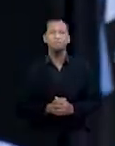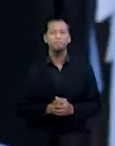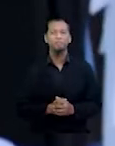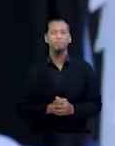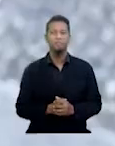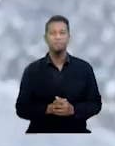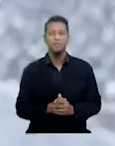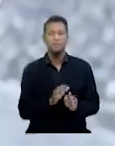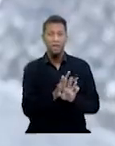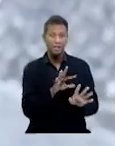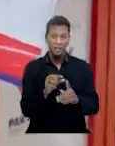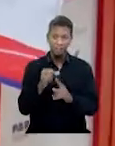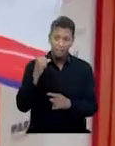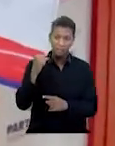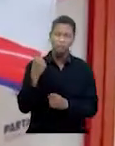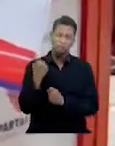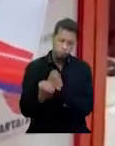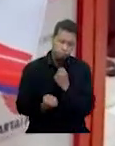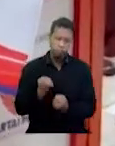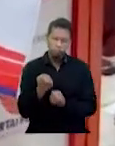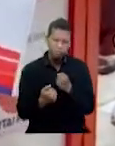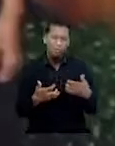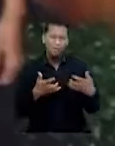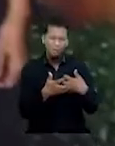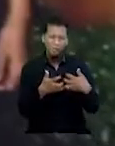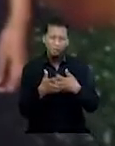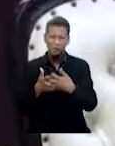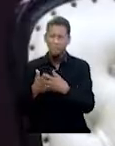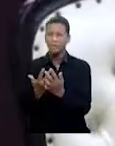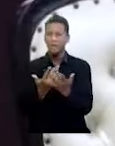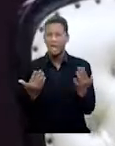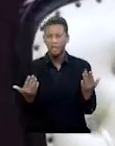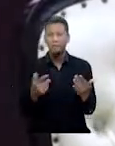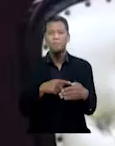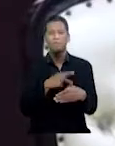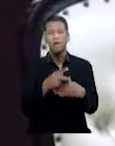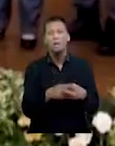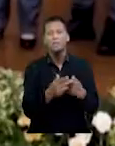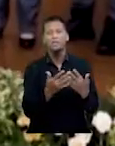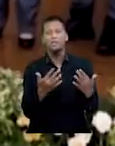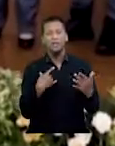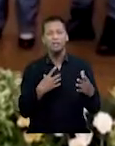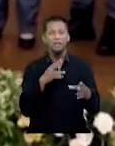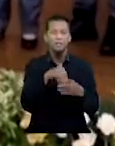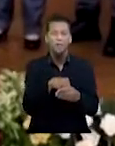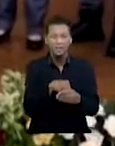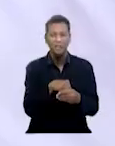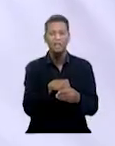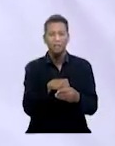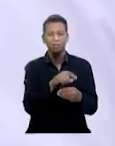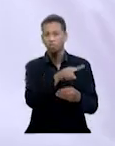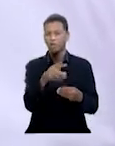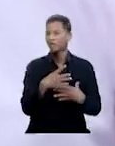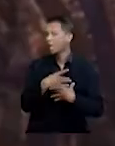Partai Perindo akan terus mendekatkan diri dengan masyarakat melalui berbagai macam program pro-rakyat, sehingga mampu merebut hati masyarakat untuk